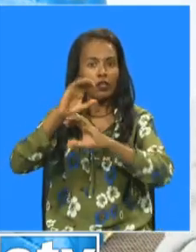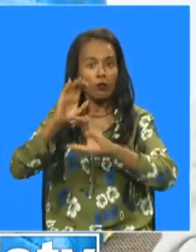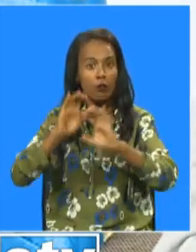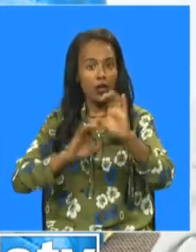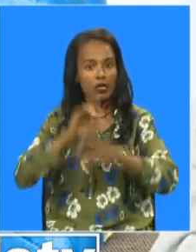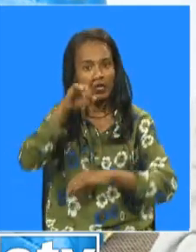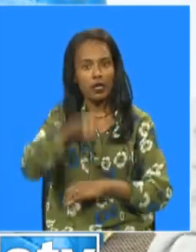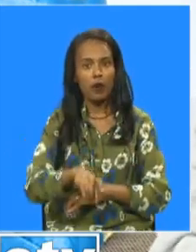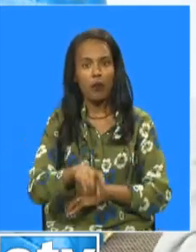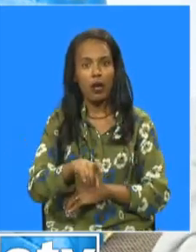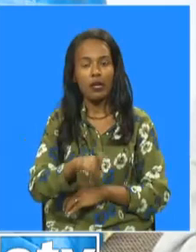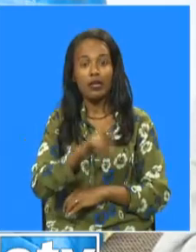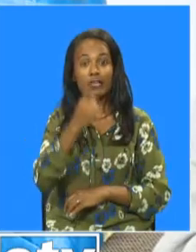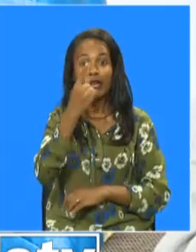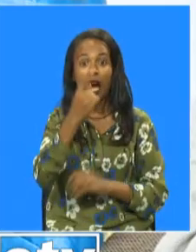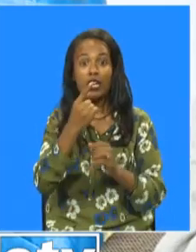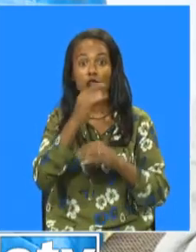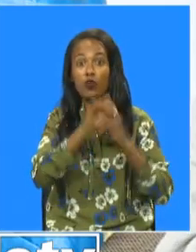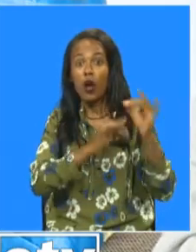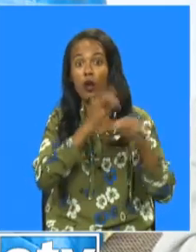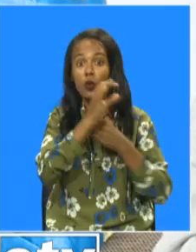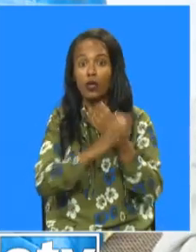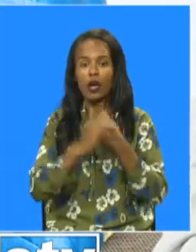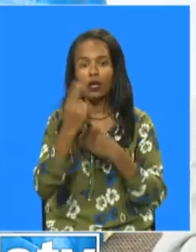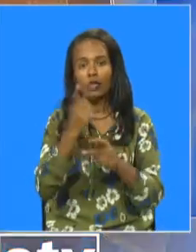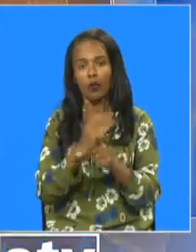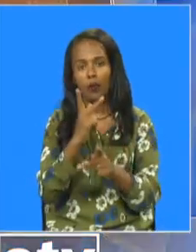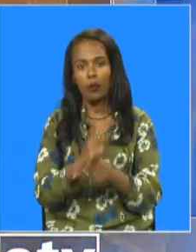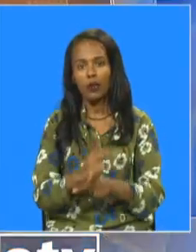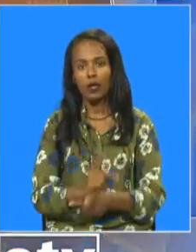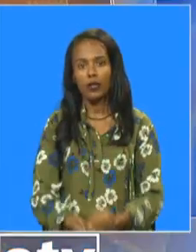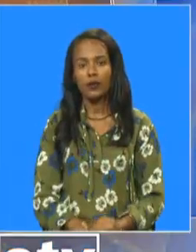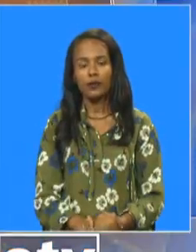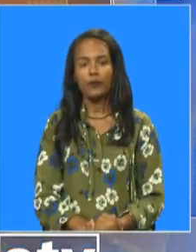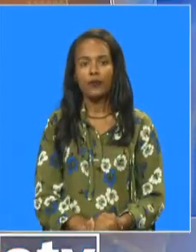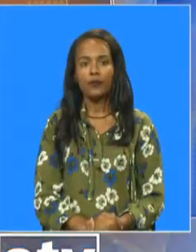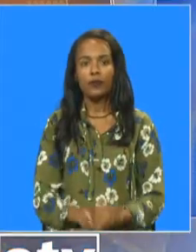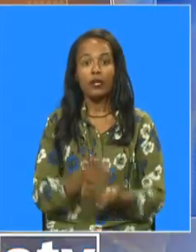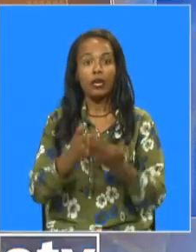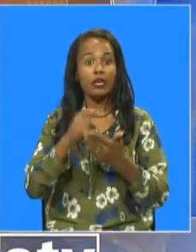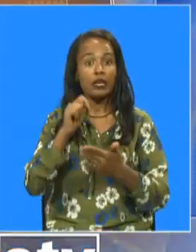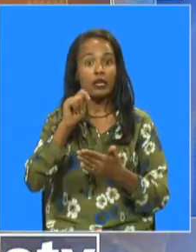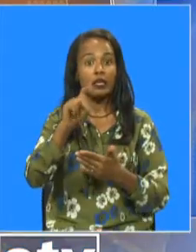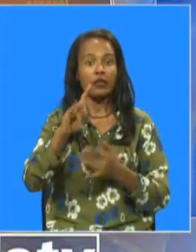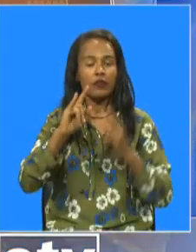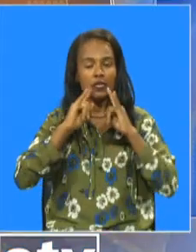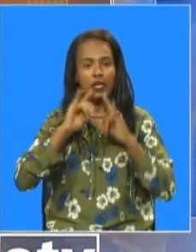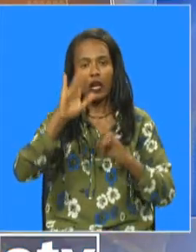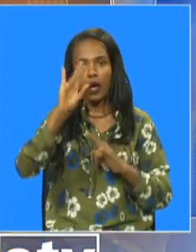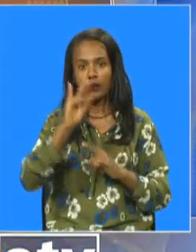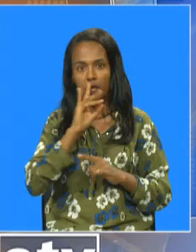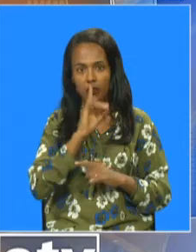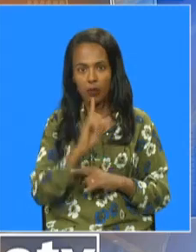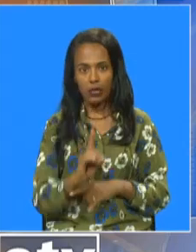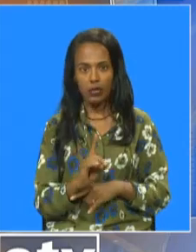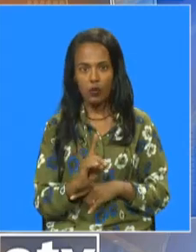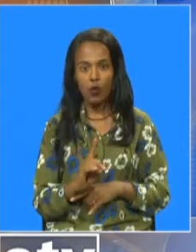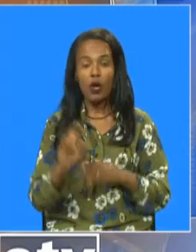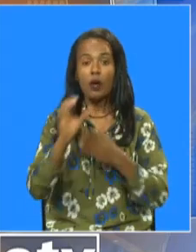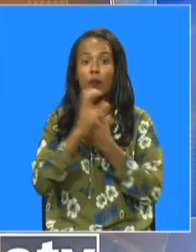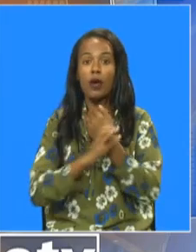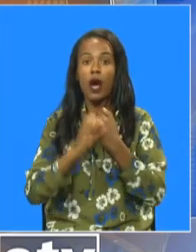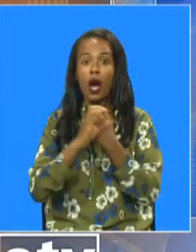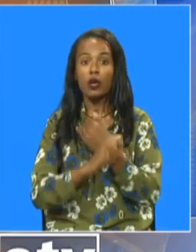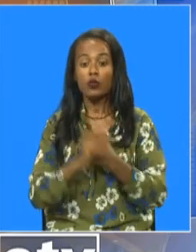መከላከል ይገባል። እንደ አንድ ሉዓላዊት ሀገር ይጠበቅባታል። የኢቲቪ ዜና 57 ነው።